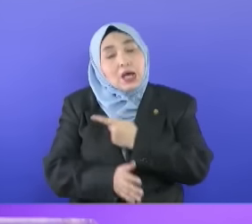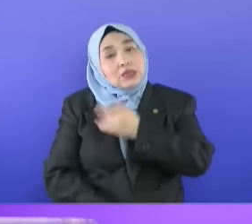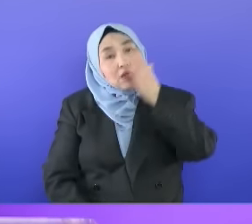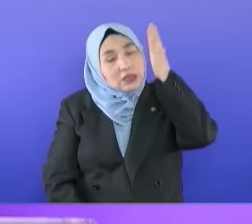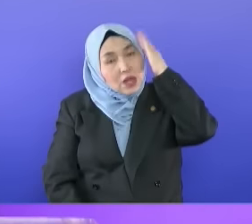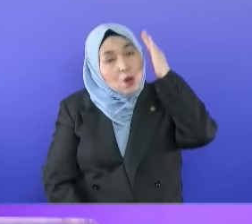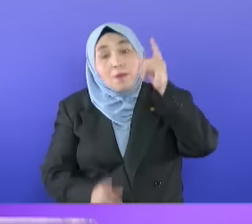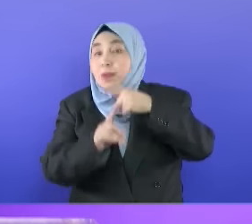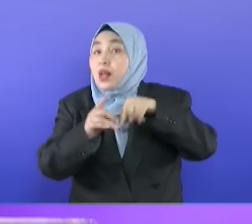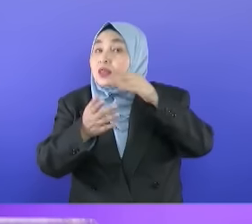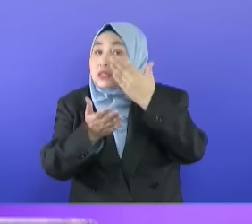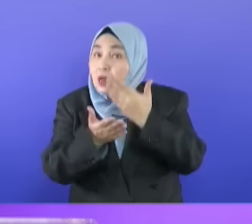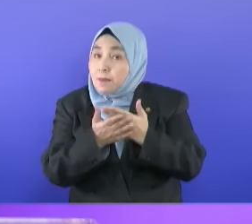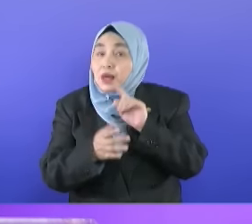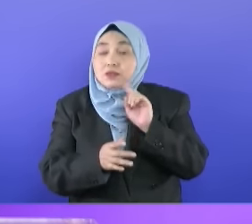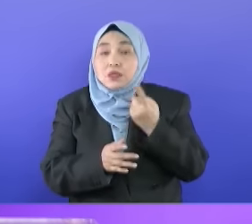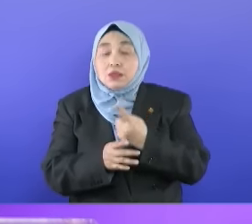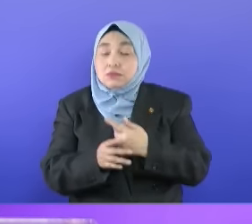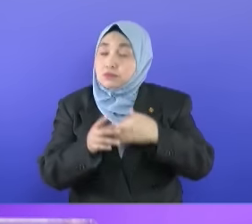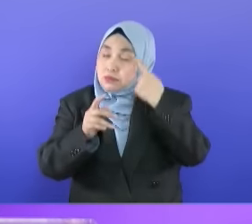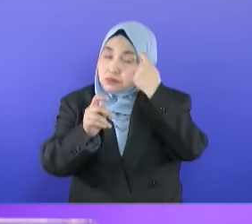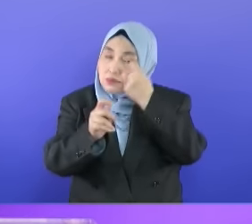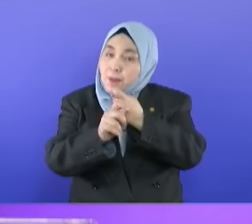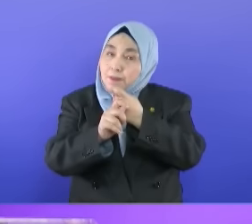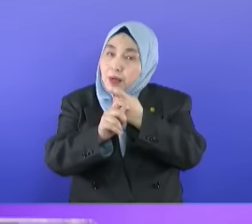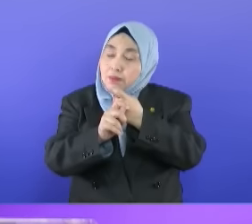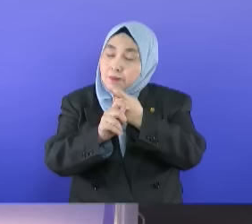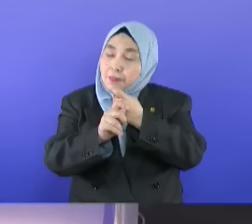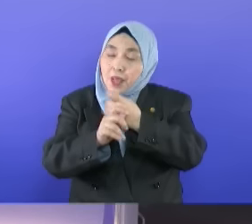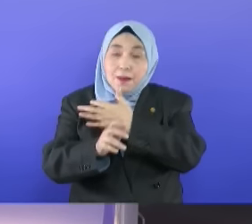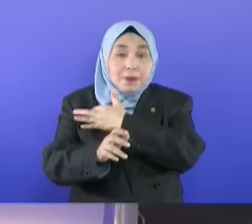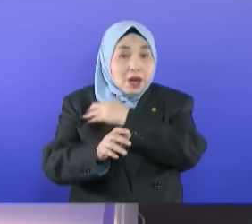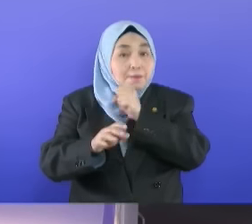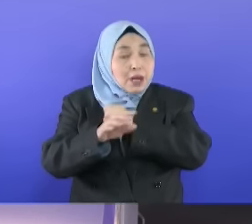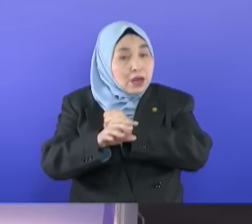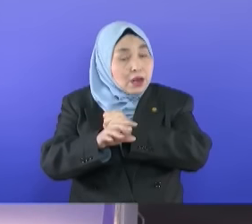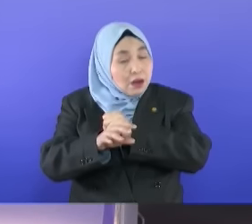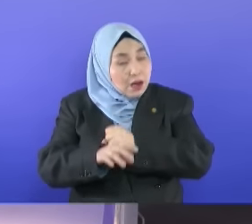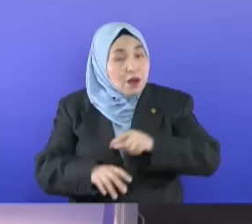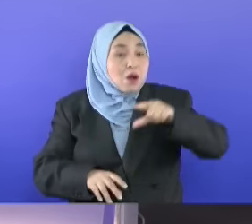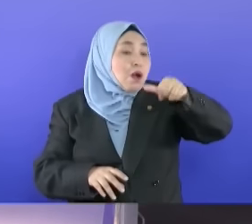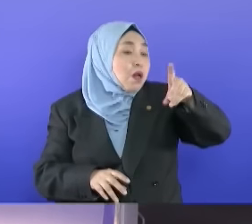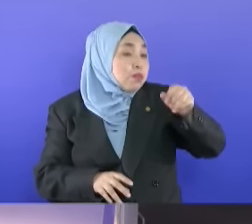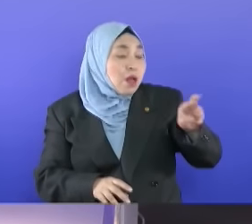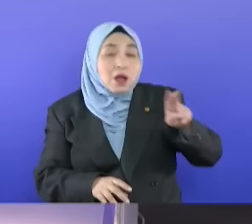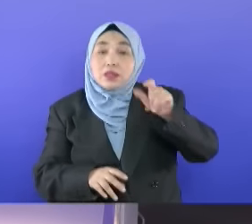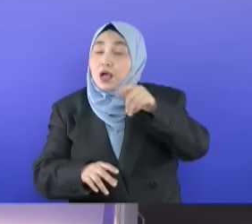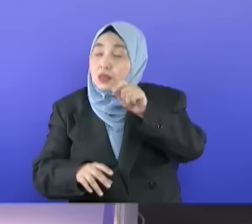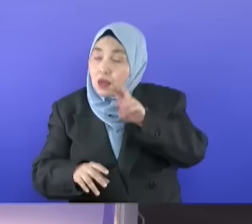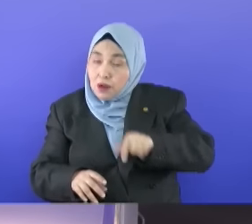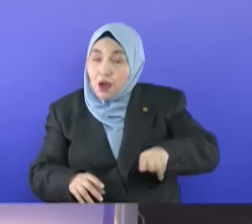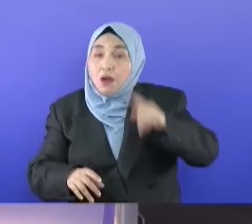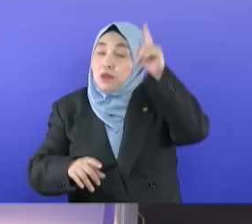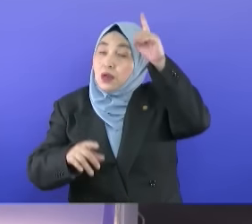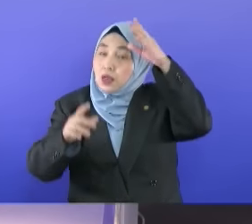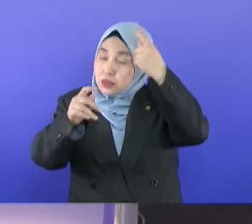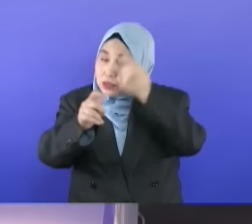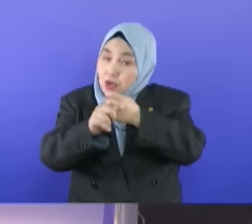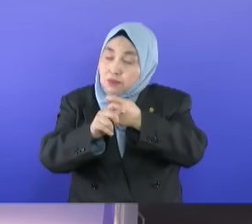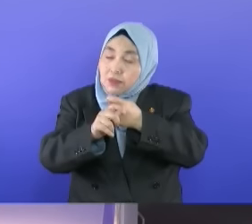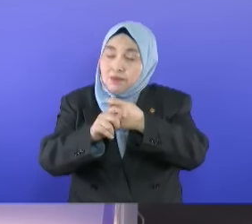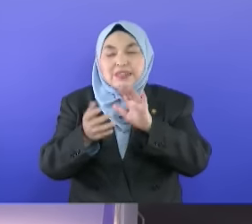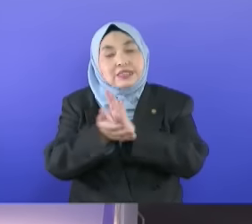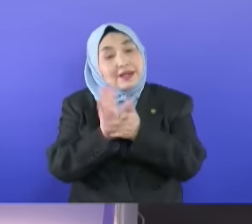bila sampai saja ketentuan Qadar ya keimanan kepada Qada dan Qadar kan beda sampai saja Allah Subhanahu Wa Ta'ala